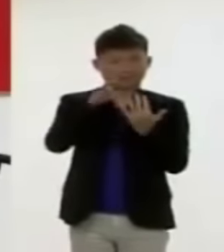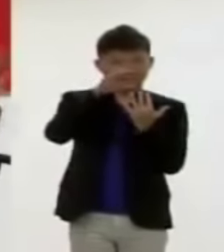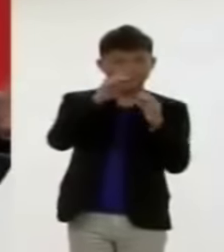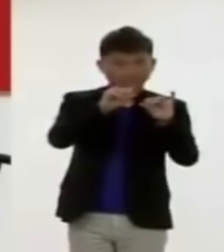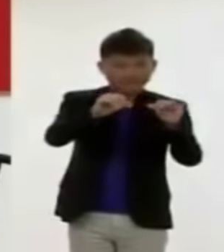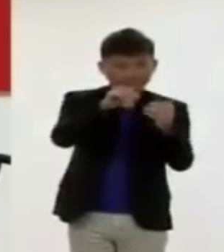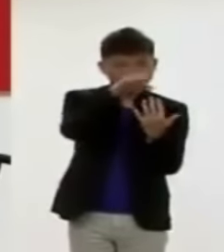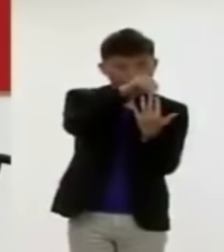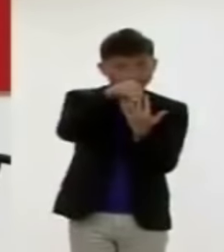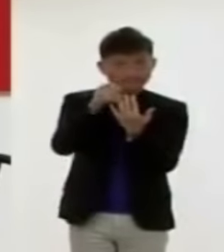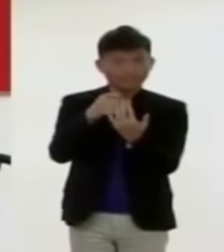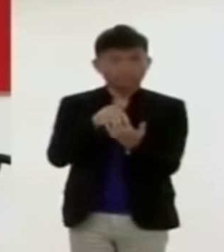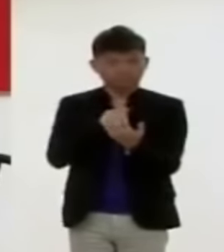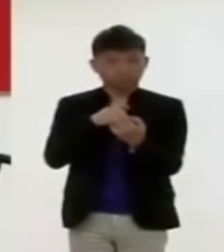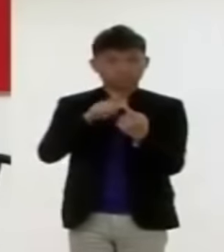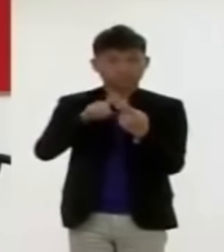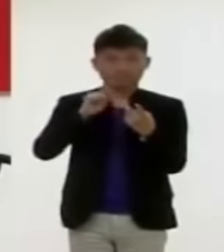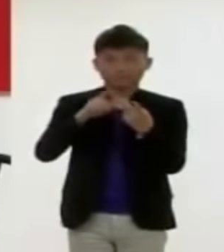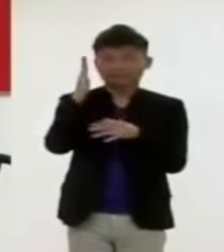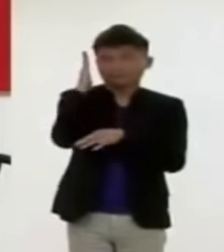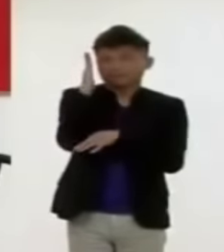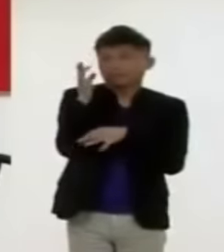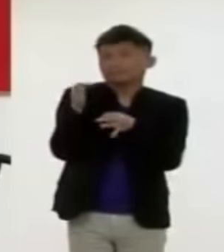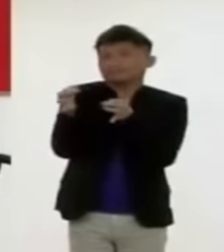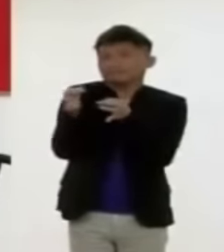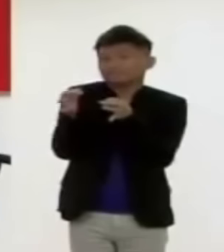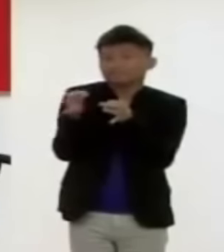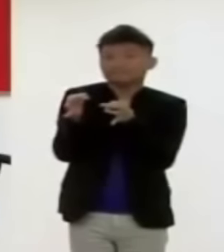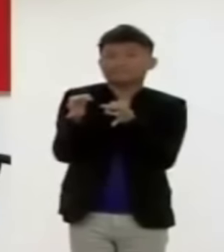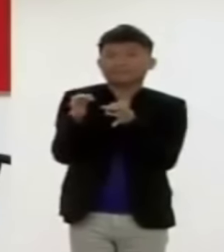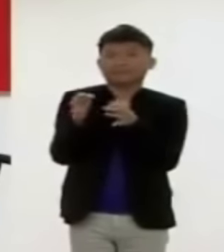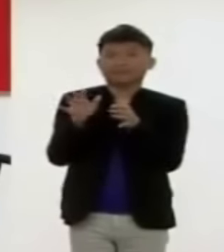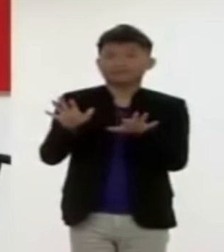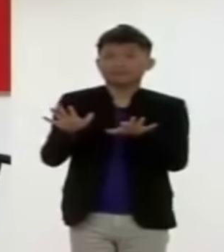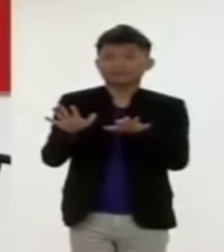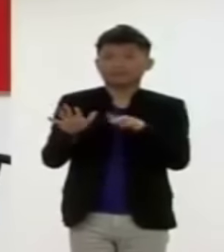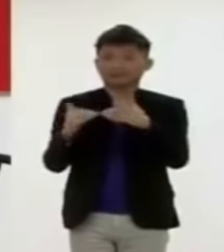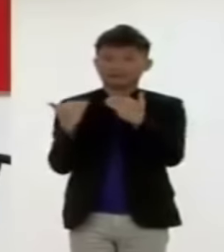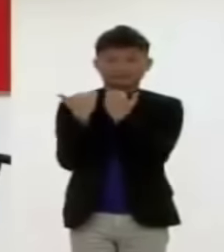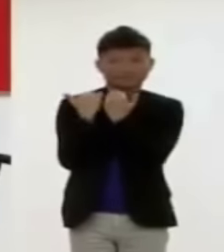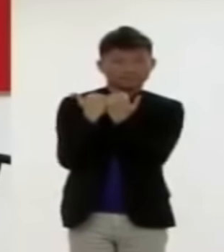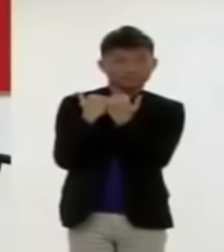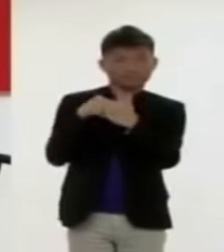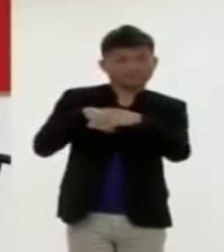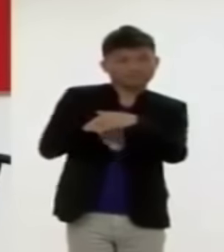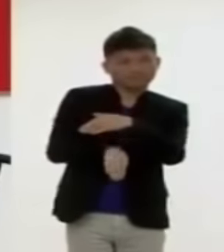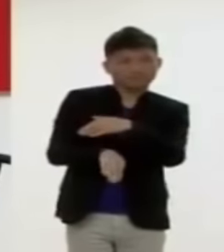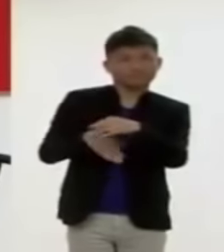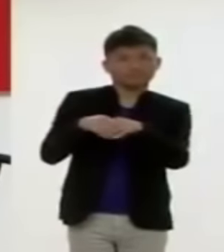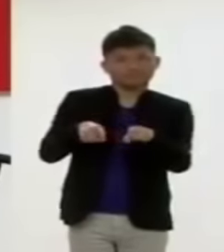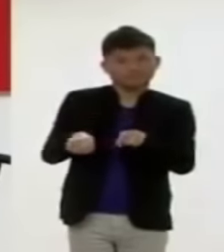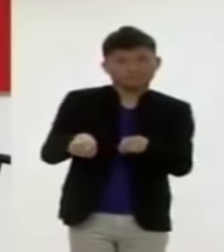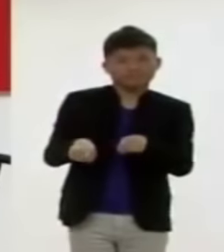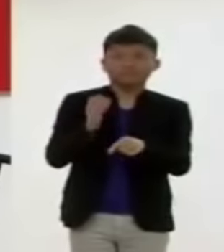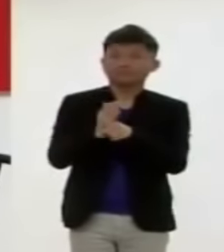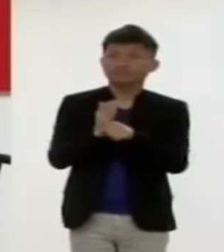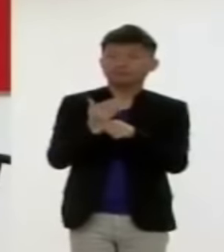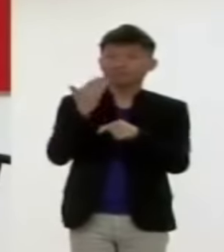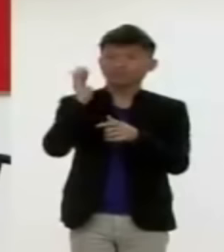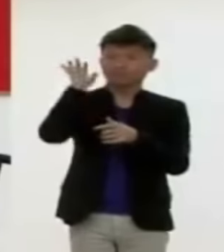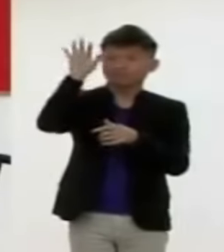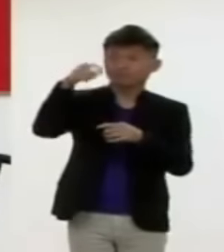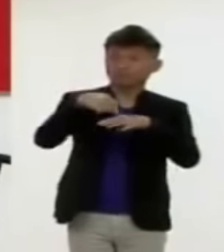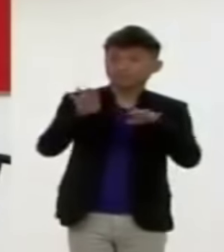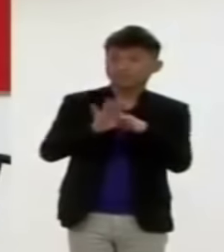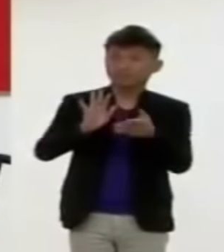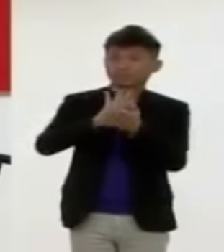商推了一些现在还没有上台面的一些案子，如果金门变成赌场的时候，如